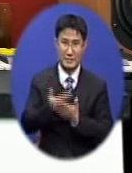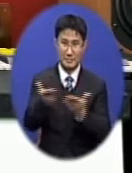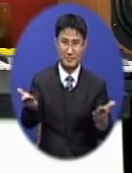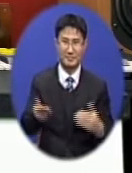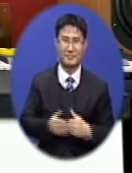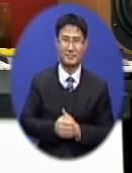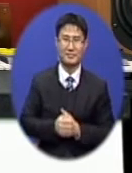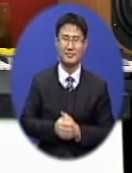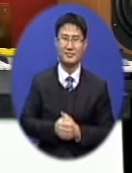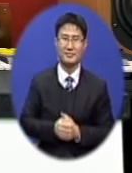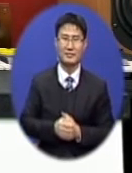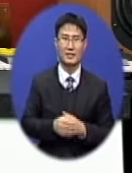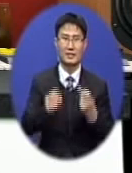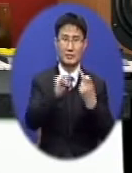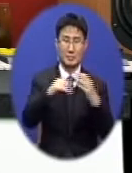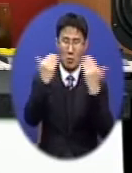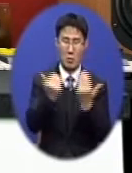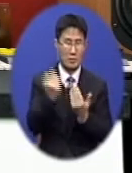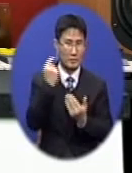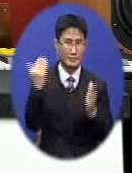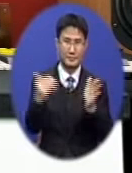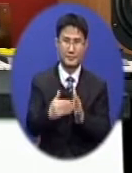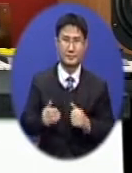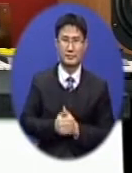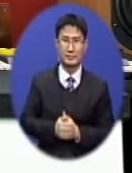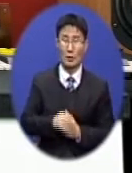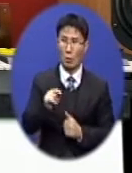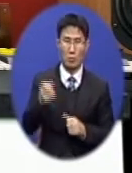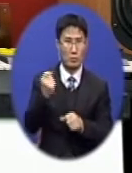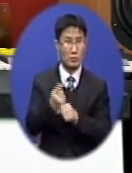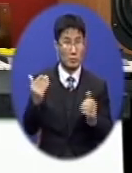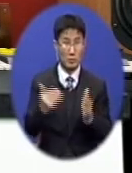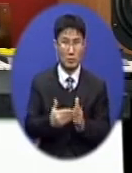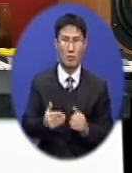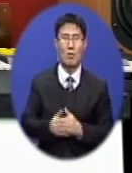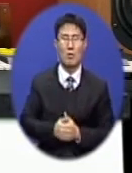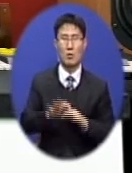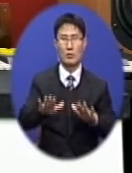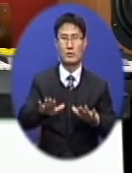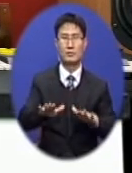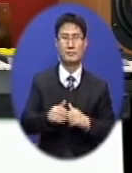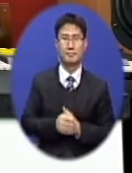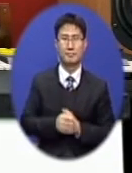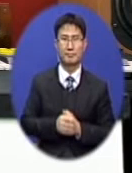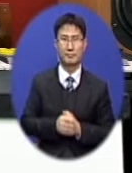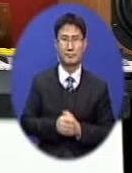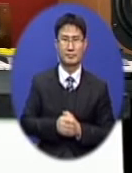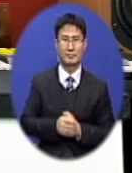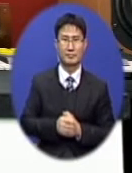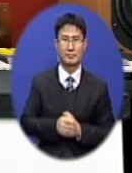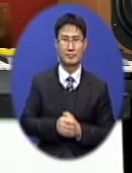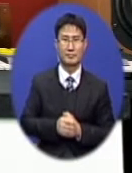네. 자, 이렇게 12분 노래 다 들어봤어요. 벌써 12분 다 들었나요? 예. 네. 오늘 예, 뮤직비디오